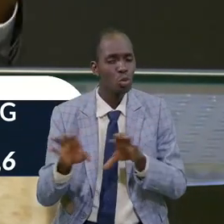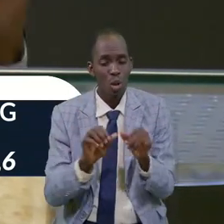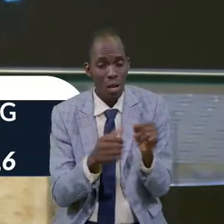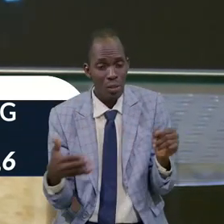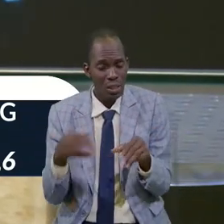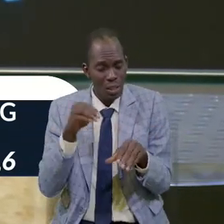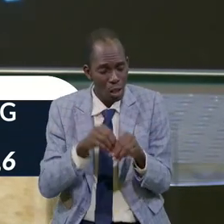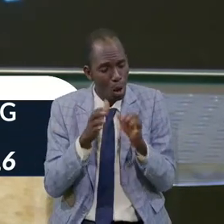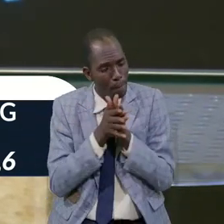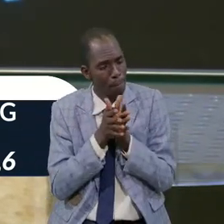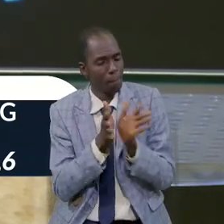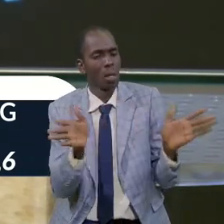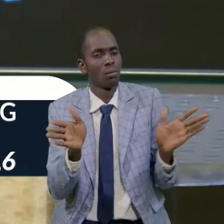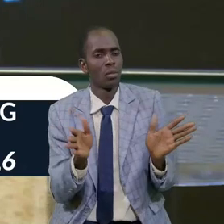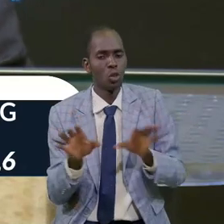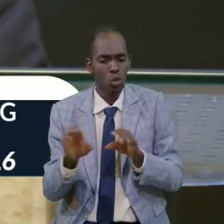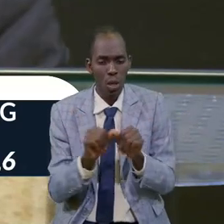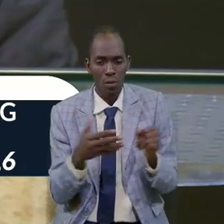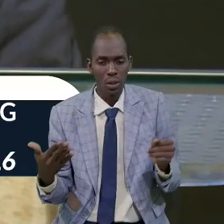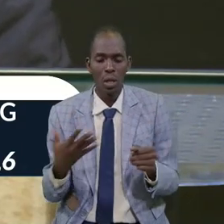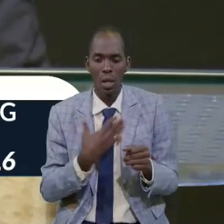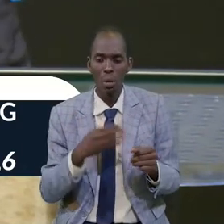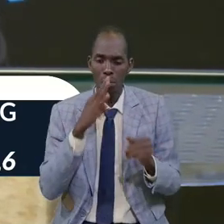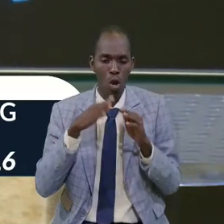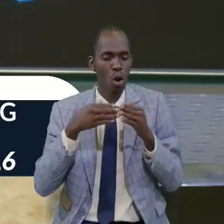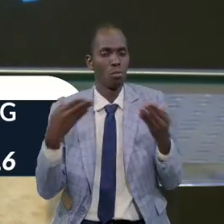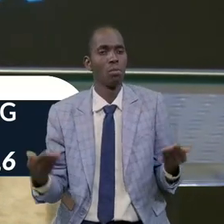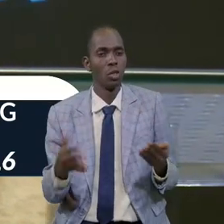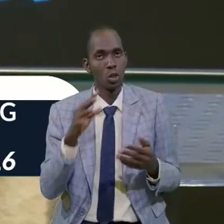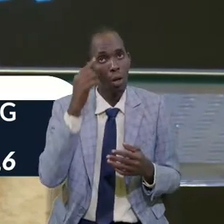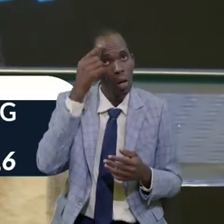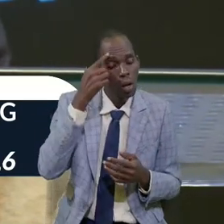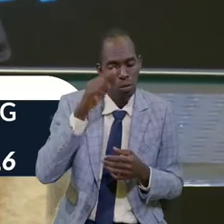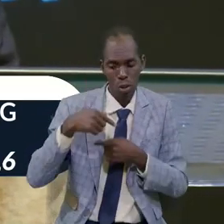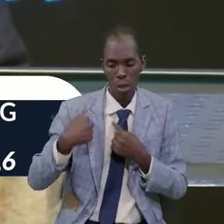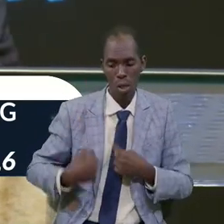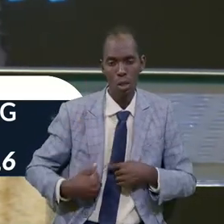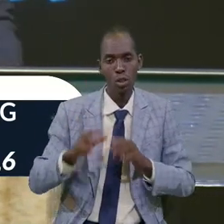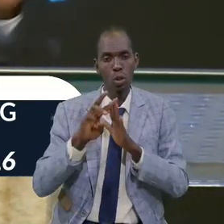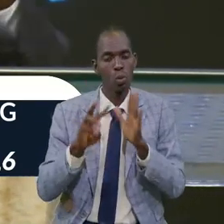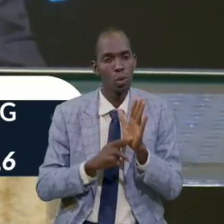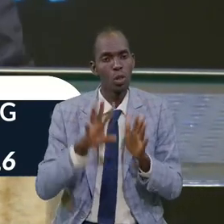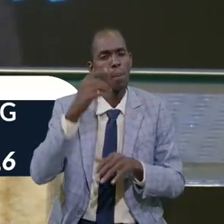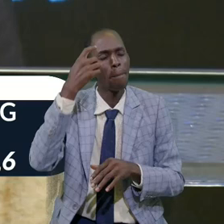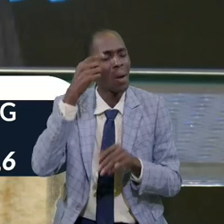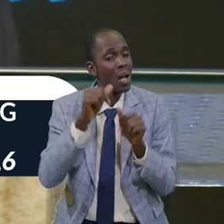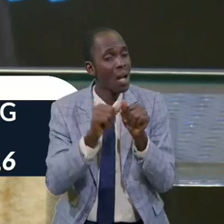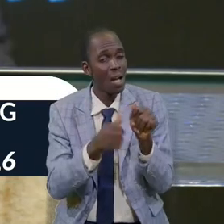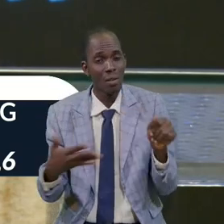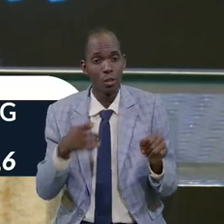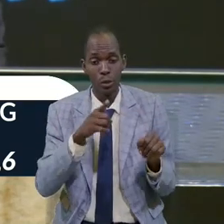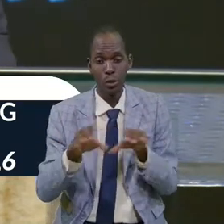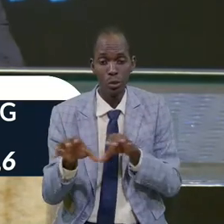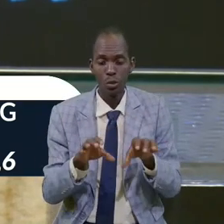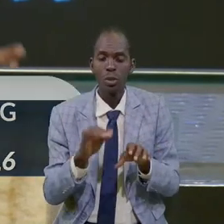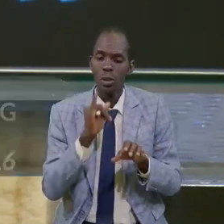tout ouvertement. Faites tout de façon transparente, votre cœur, vos pensées, votre volonté, votre esprit,